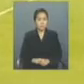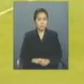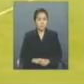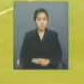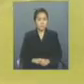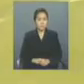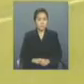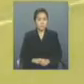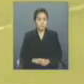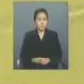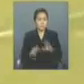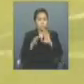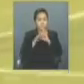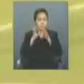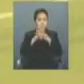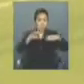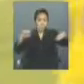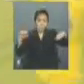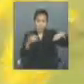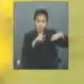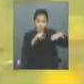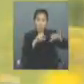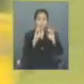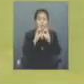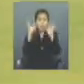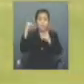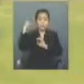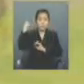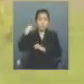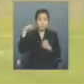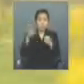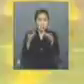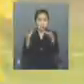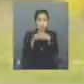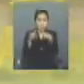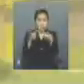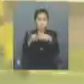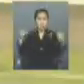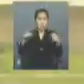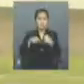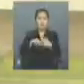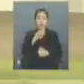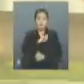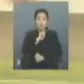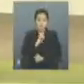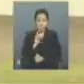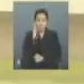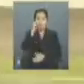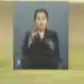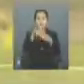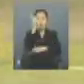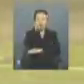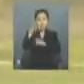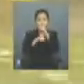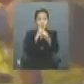กีฬาการทำประตูที่แน่นอนแม่นยำทำให้ธีรศิลป์แดงดาถูกวางให้เป็นศูนย์หน้าเบอร์หนึ่งทีมชาติไทยตั้งแต่อายุยังน้